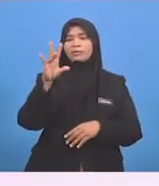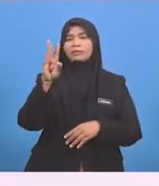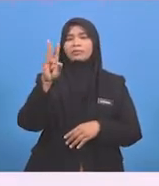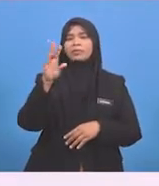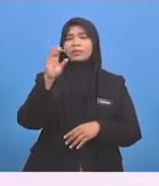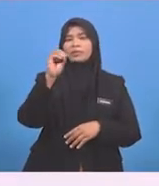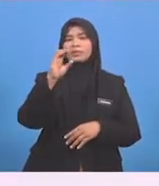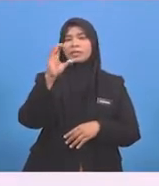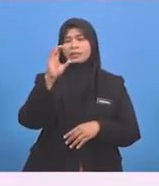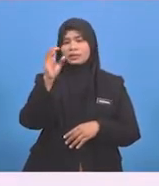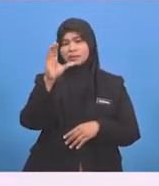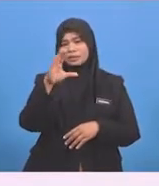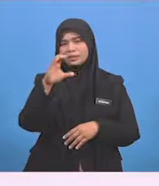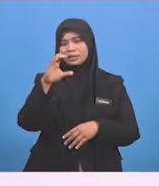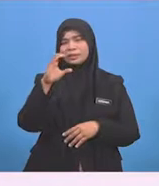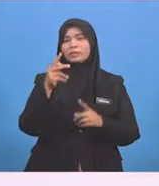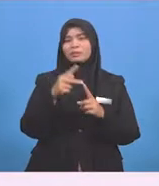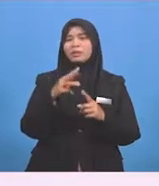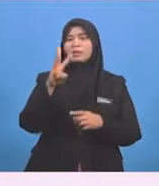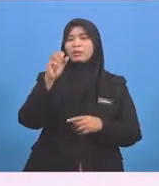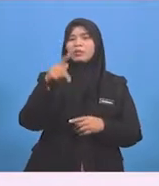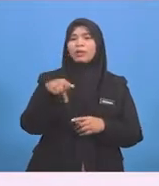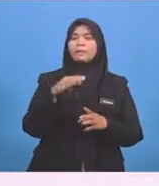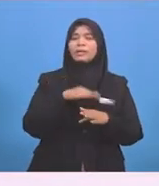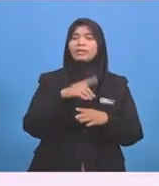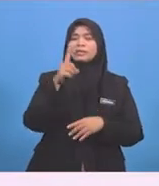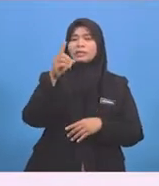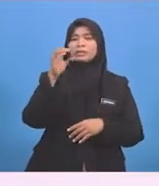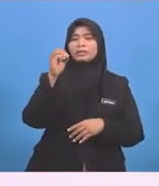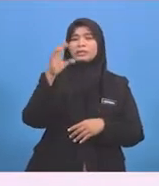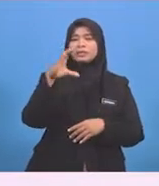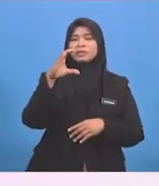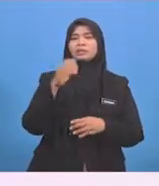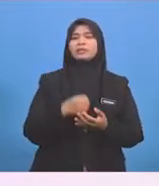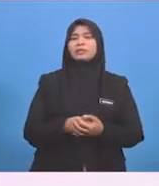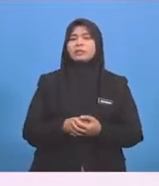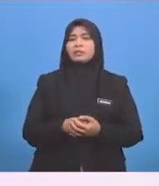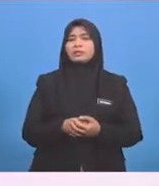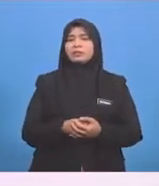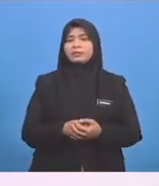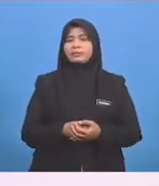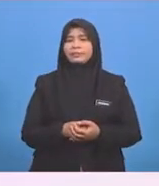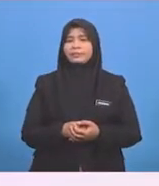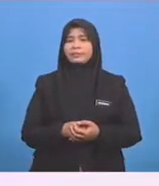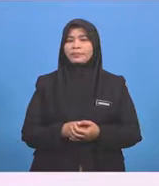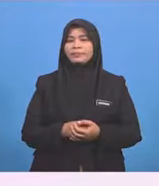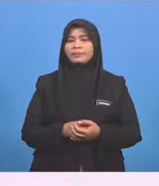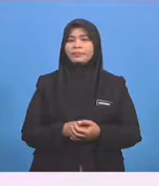37 darjah Celsius kepada wap pada 100 darjah Celsius.